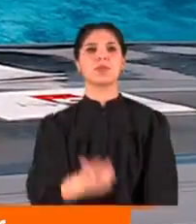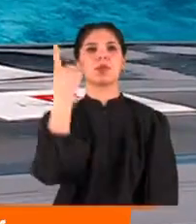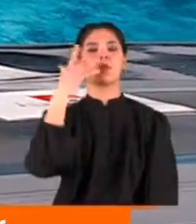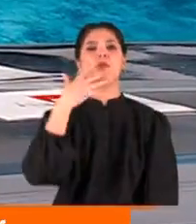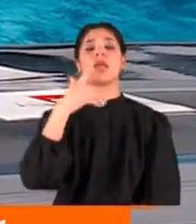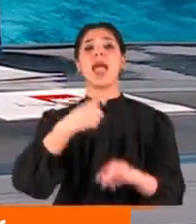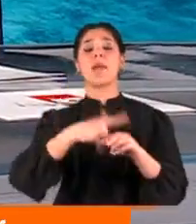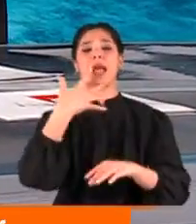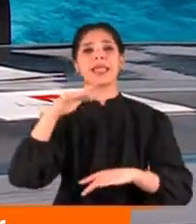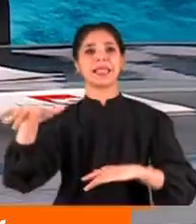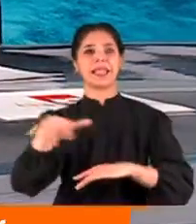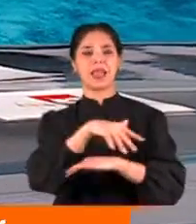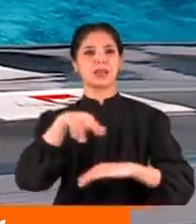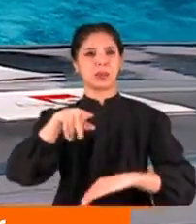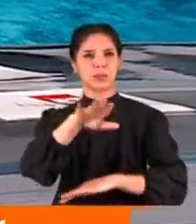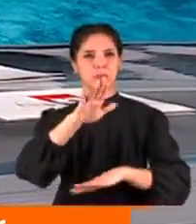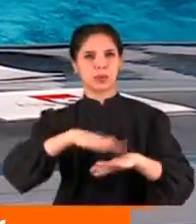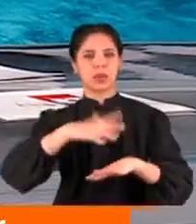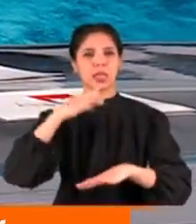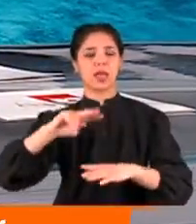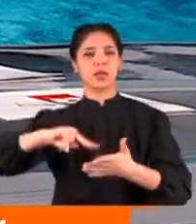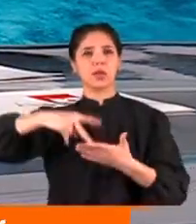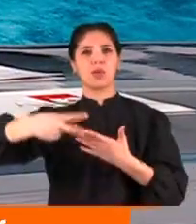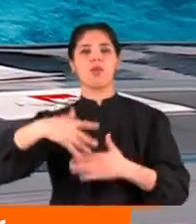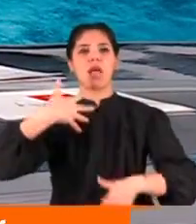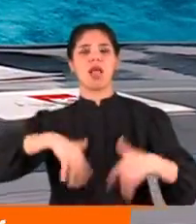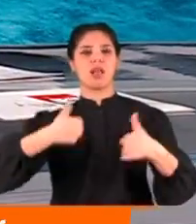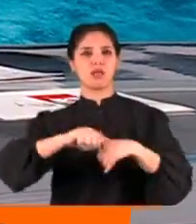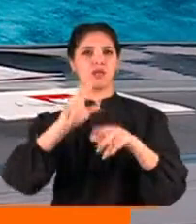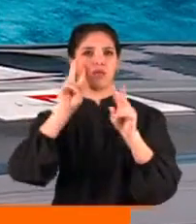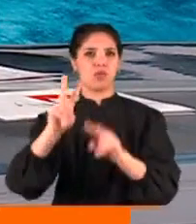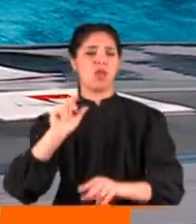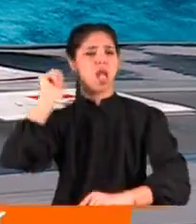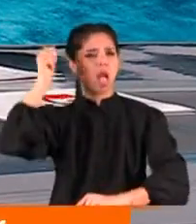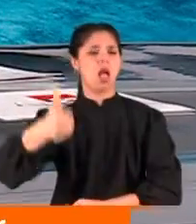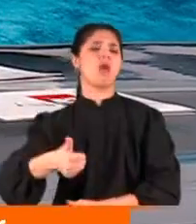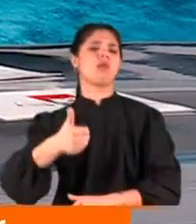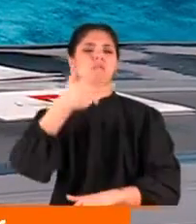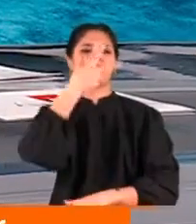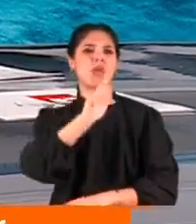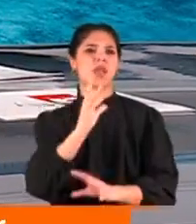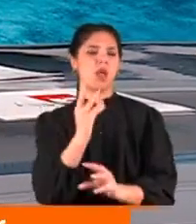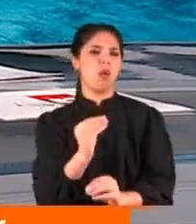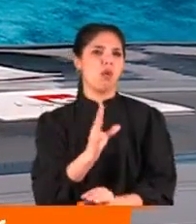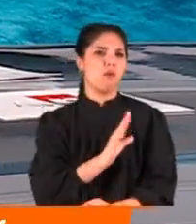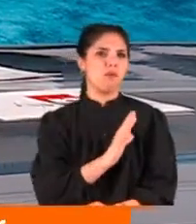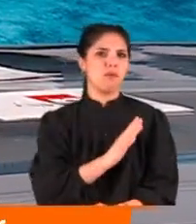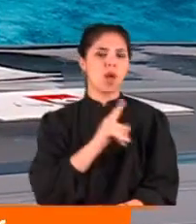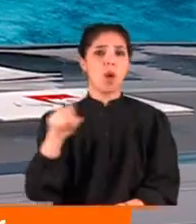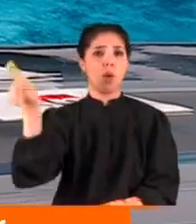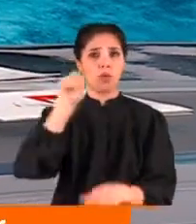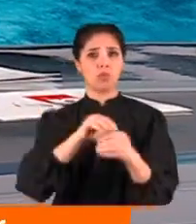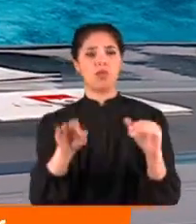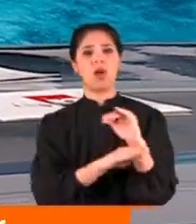Dün Emirgan sahilinde yürüyüş yaparken denize düşen engelli çifti ekrana getirmiştik. Aslında hemen hemen her gün benzer durumlar yaşanıyor diyebiliriz. Çünkü onlar için